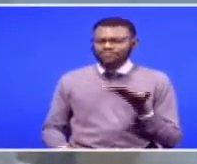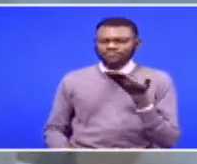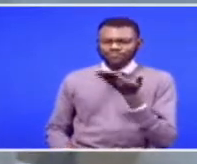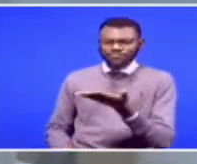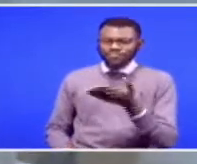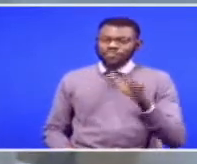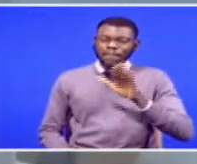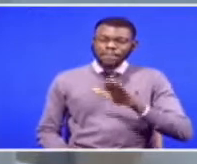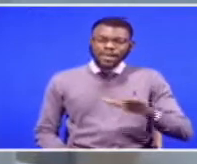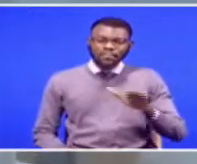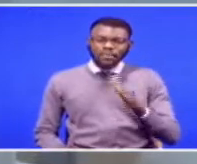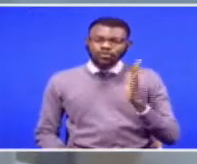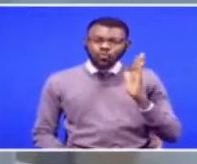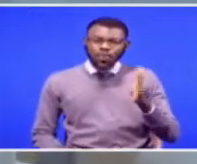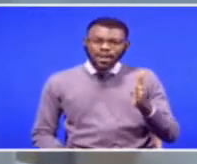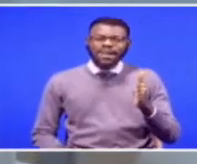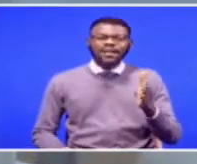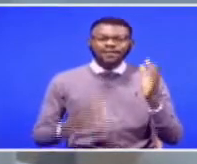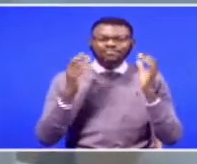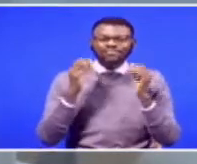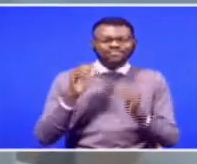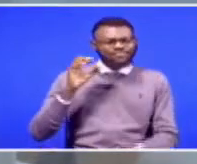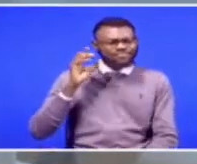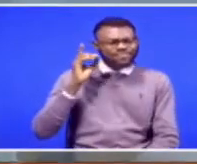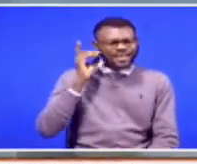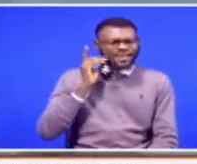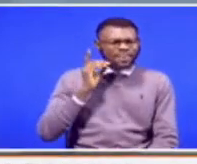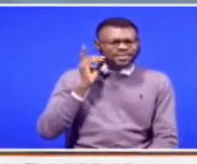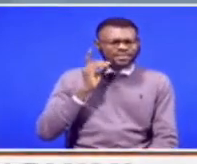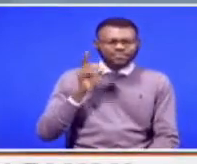yake. Dalmas Sakali anaarifu.